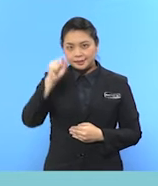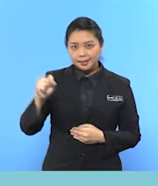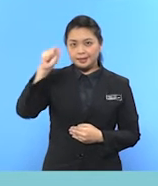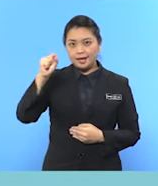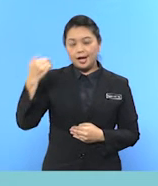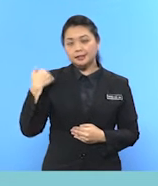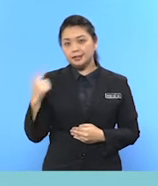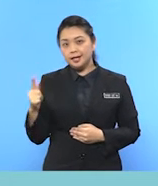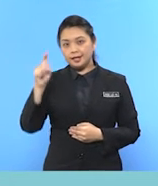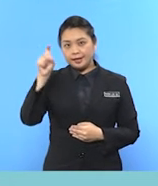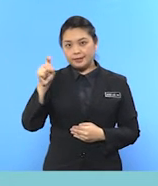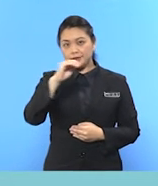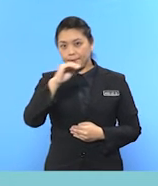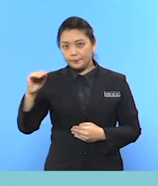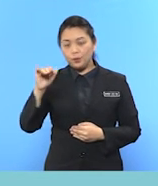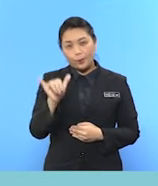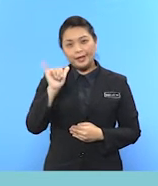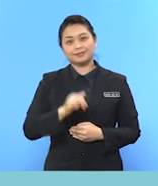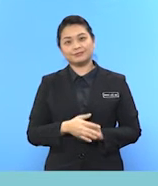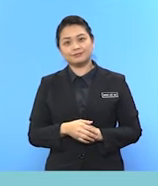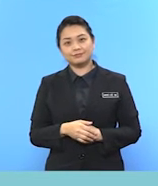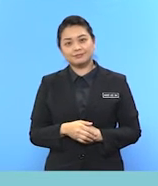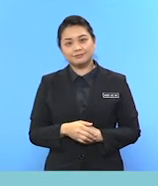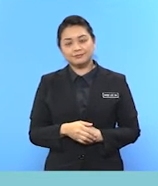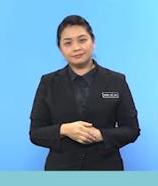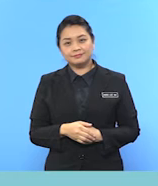theta ialah X per Y.